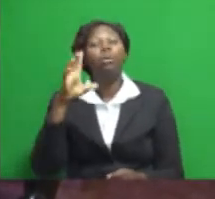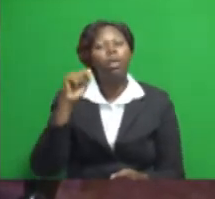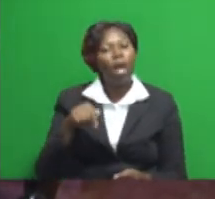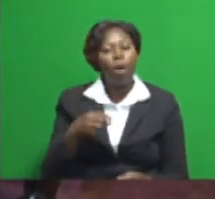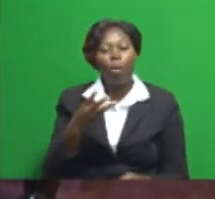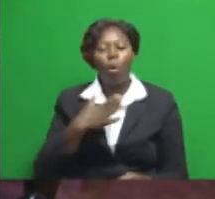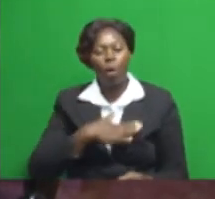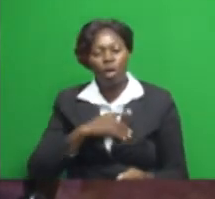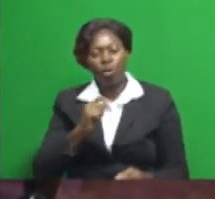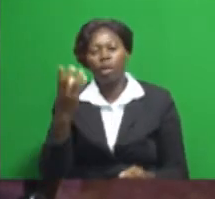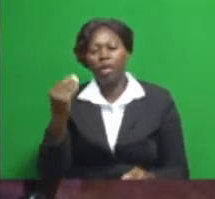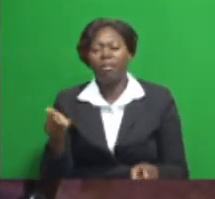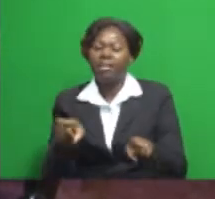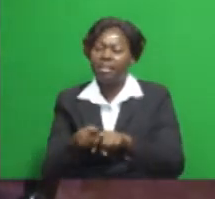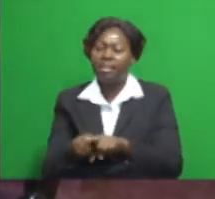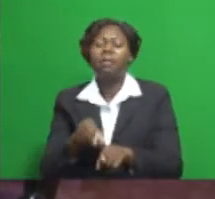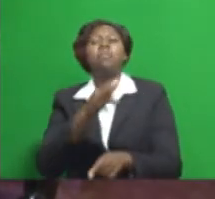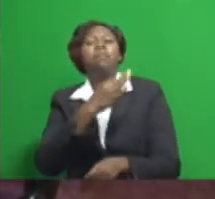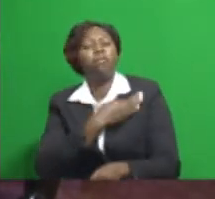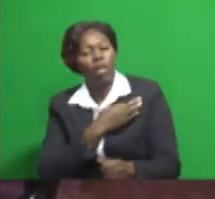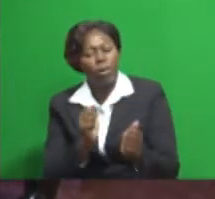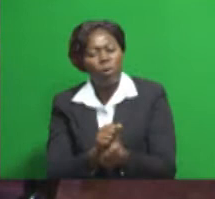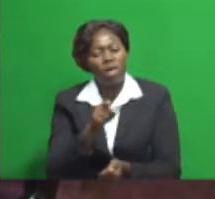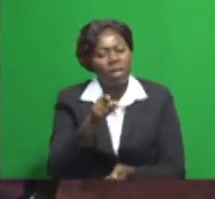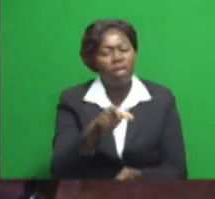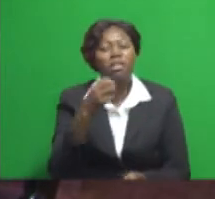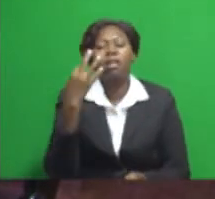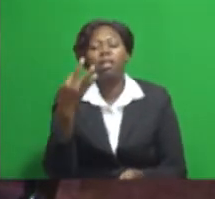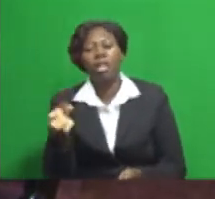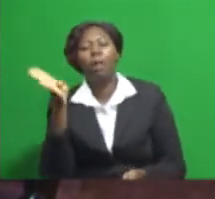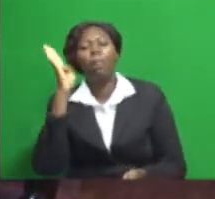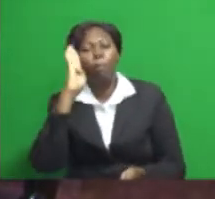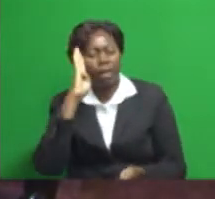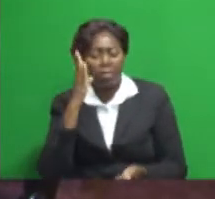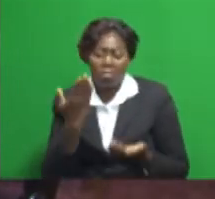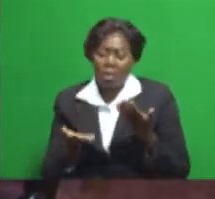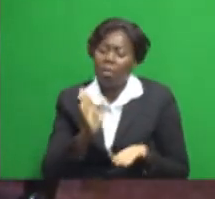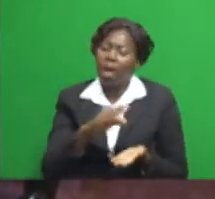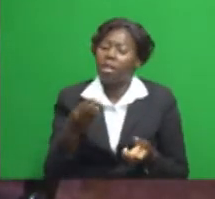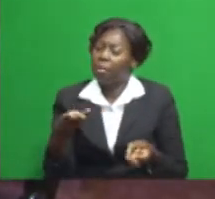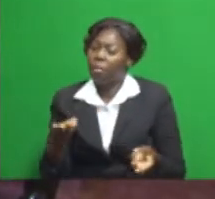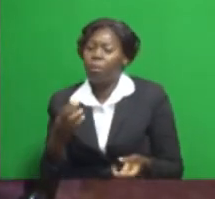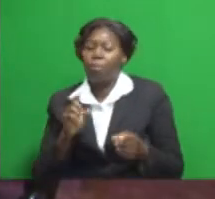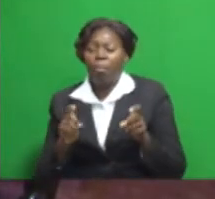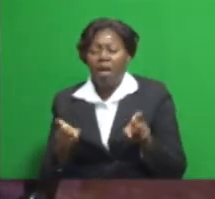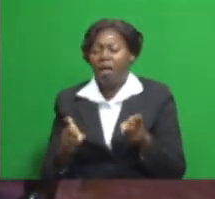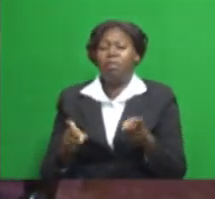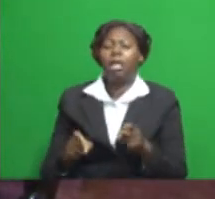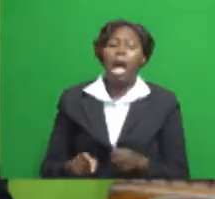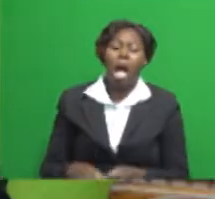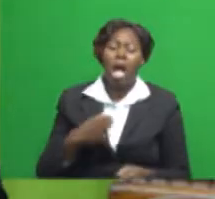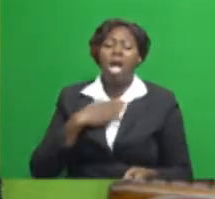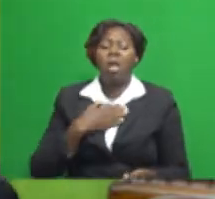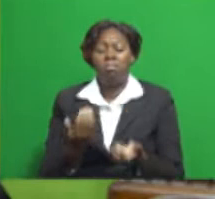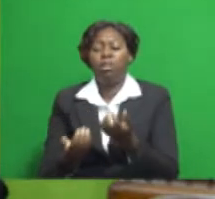pakawanda katinoitiswa zvinhuka tozongofunga kuti manje togodiva naanofa nenzara but zviri kubuda pachena kuti Mwari wedu anogona